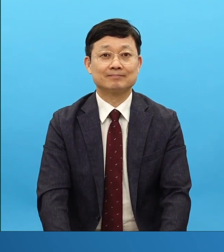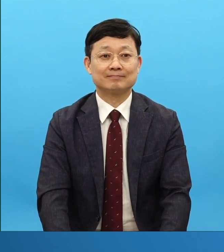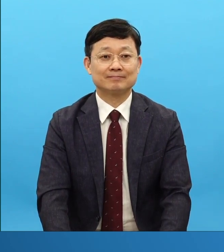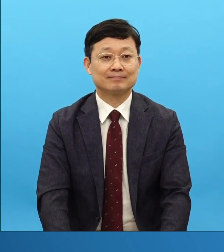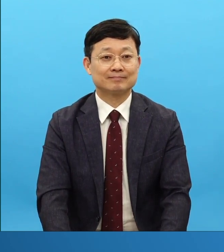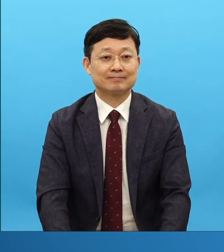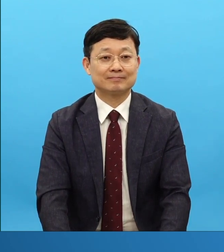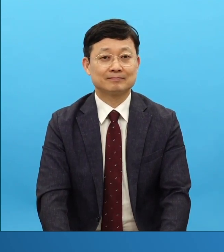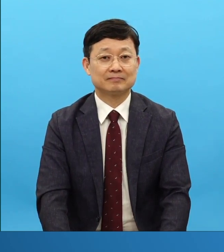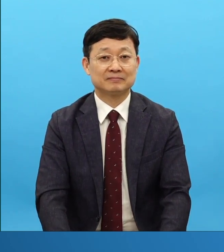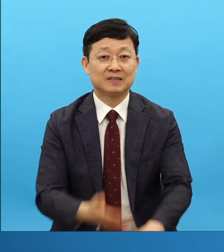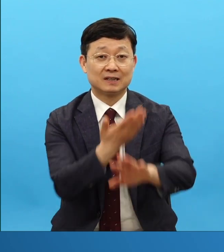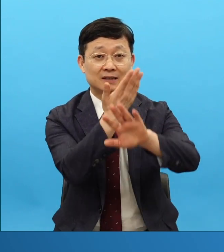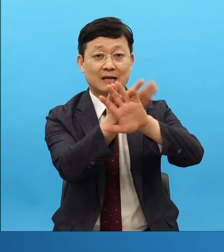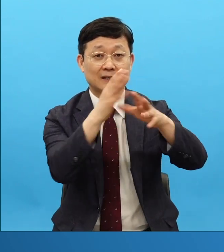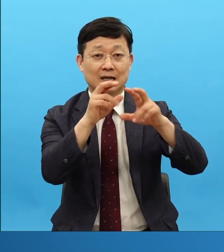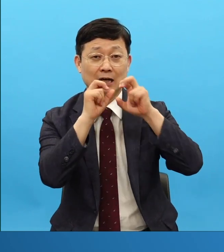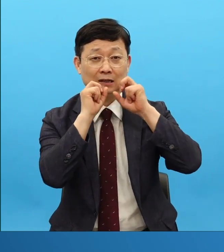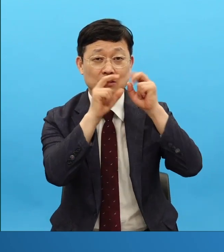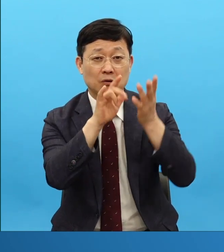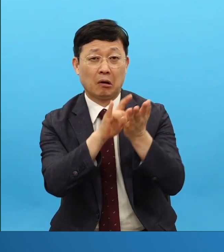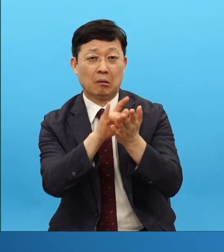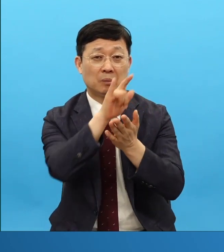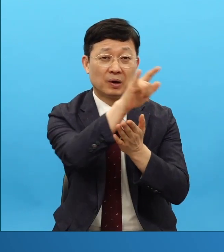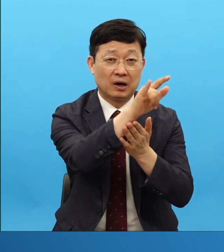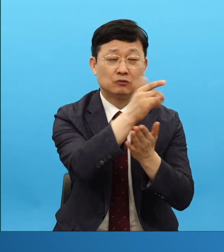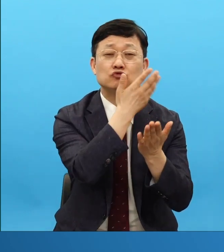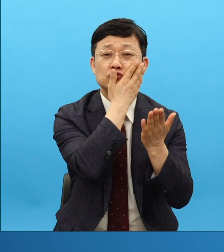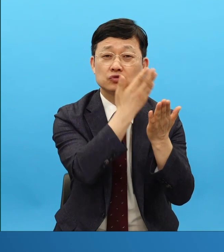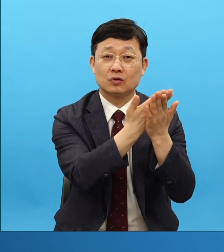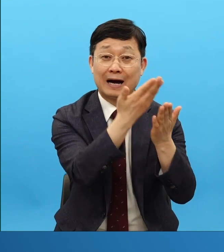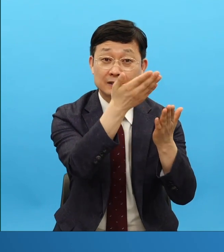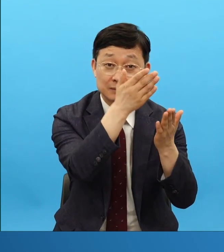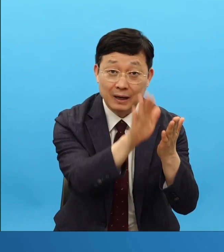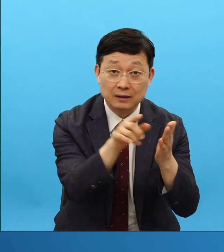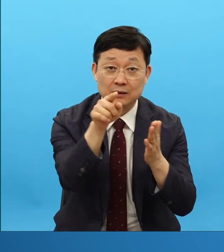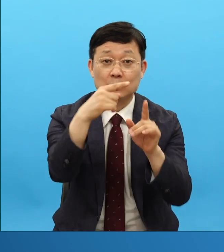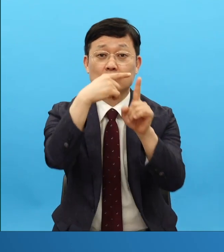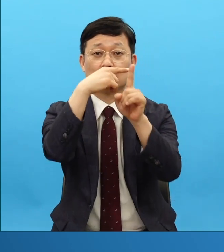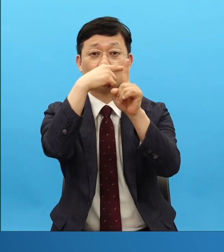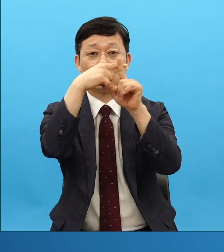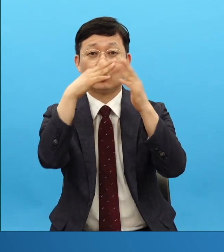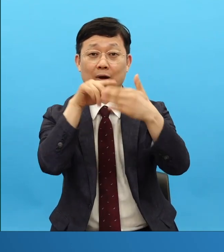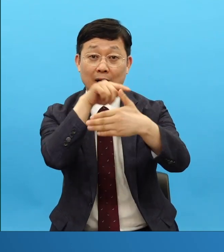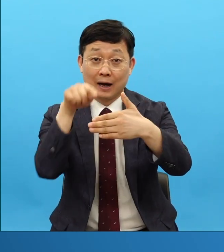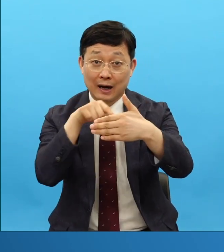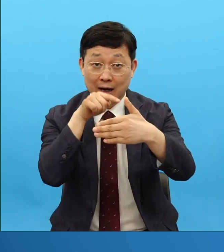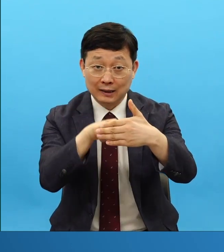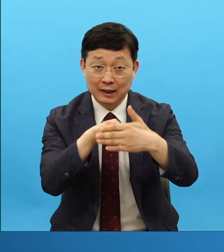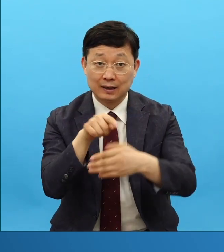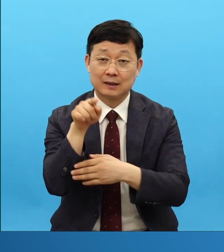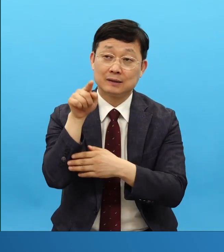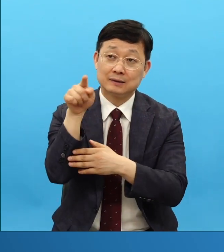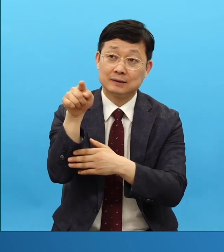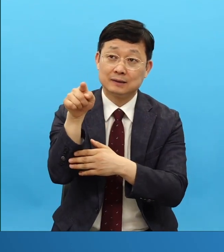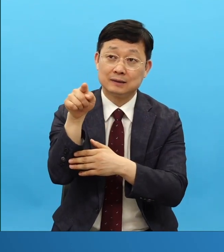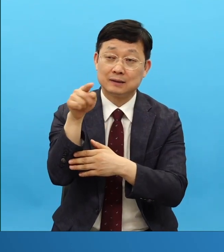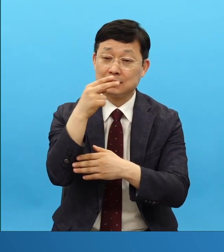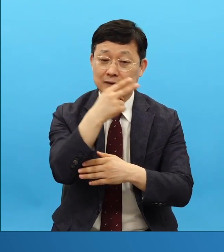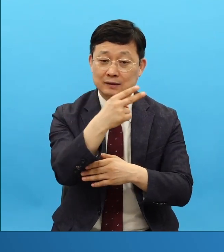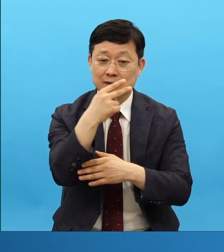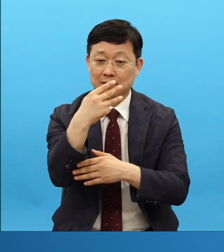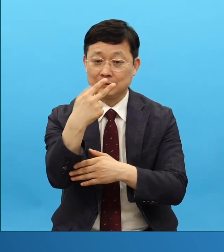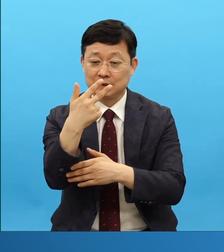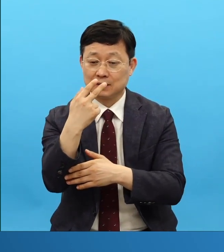선교 나가는 것도 굉장히 중요하지만은 여러분 교회 안에 이 망대가 먼저